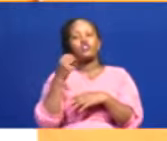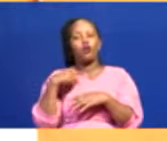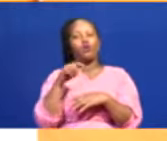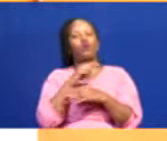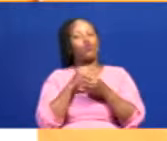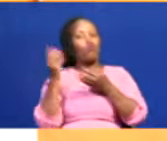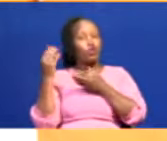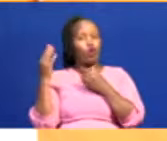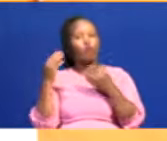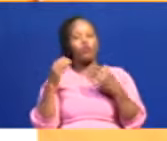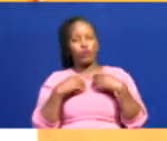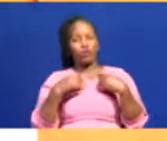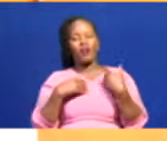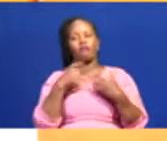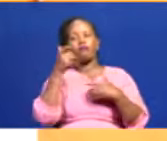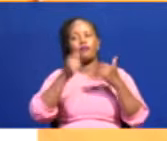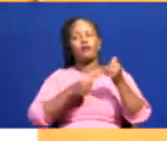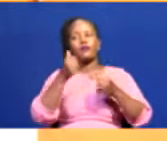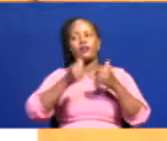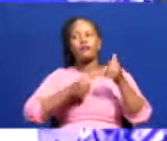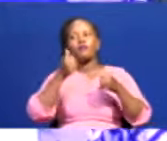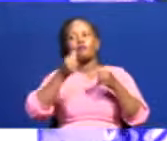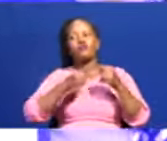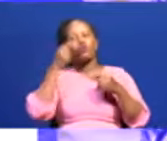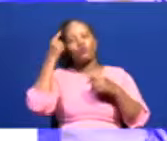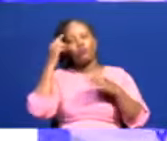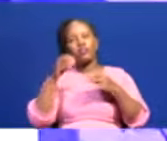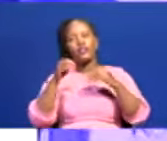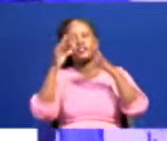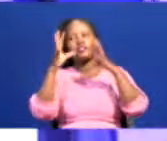also having these teachers at least take this milk.